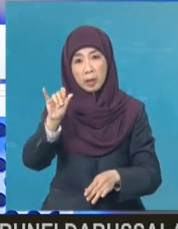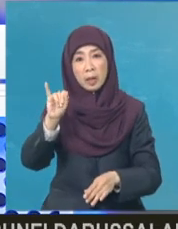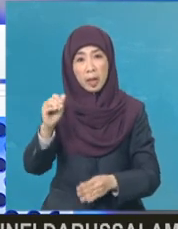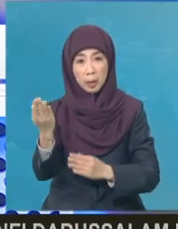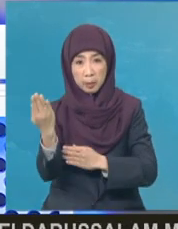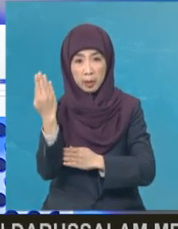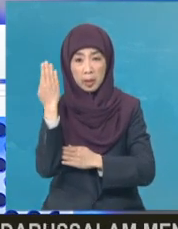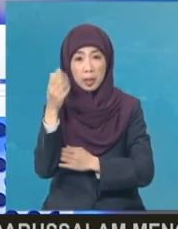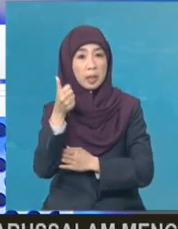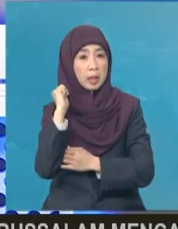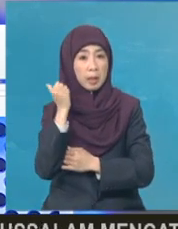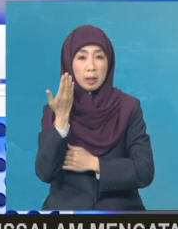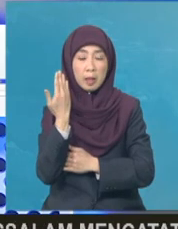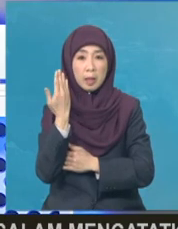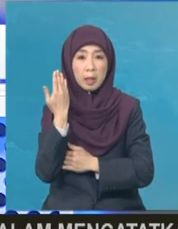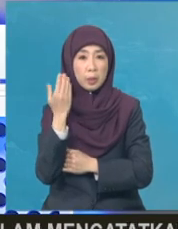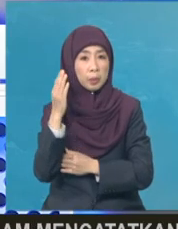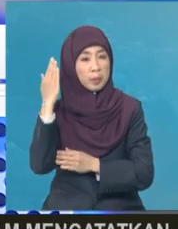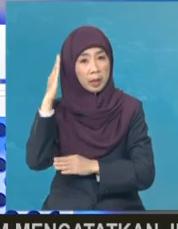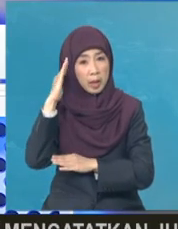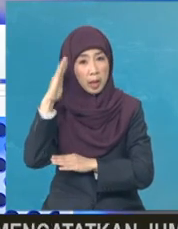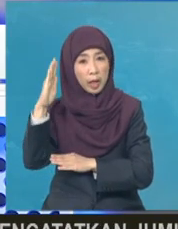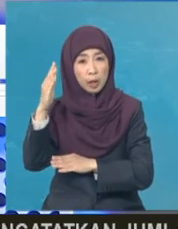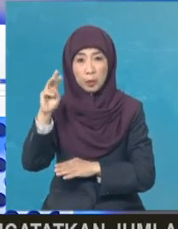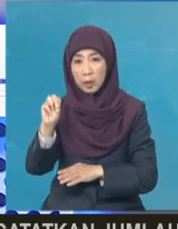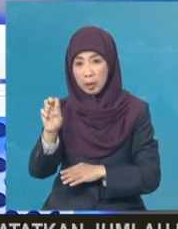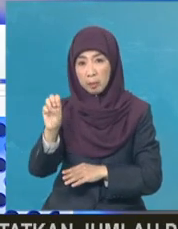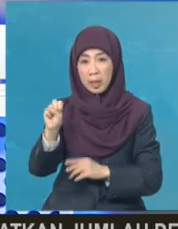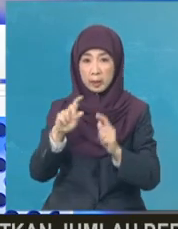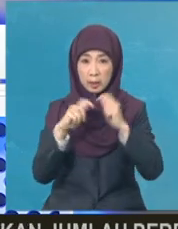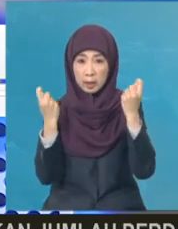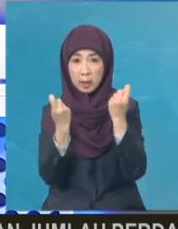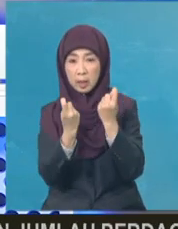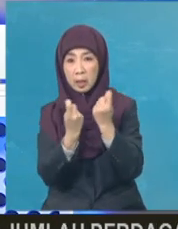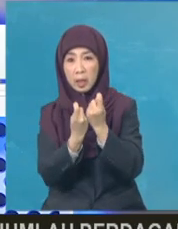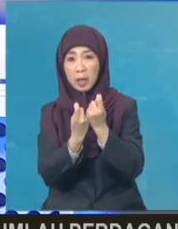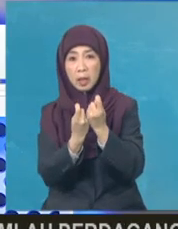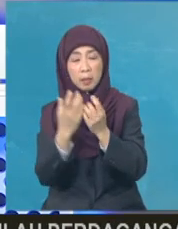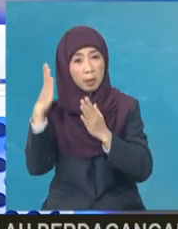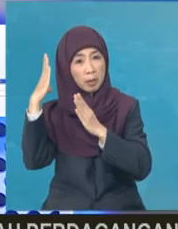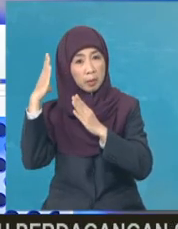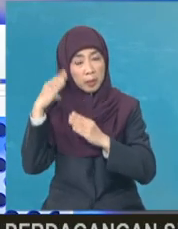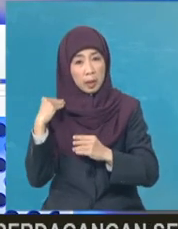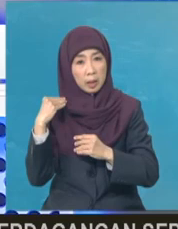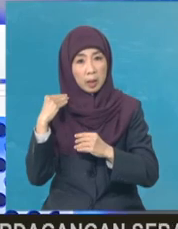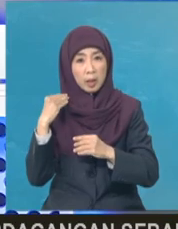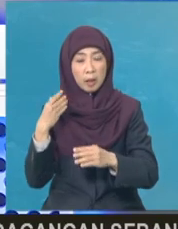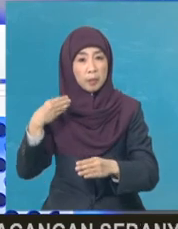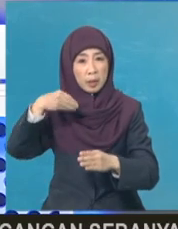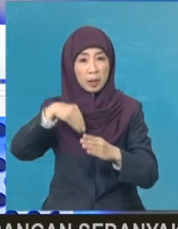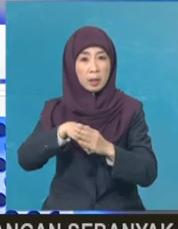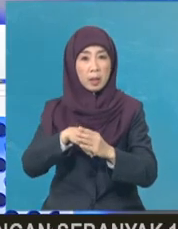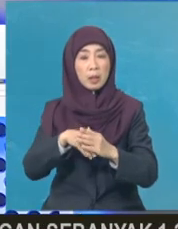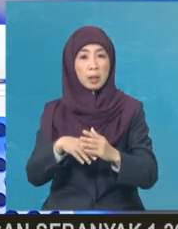bagi tadi mengatakan taklimat bertajuk she hello to Microsoft games and experience Beyond reality guys emesis